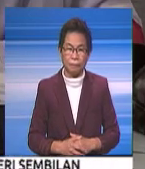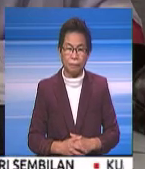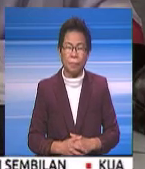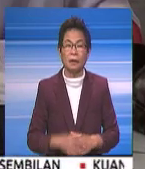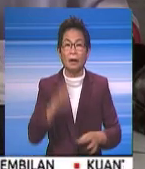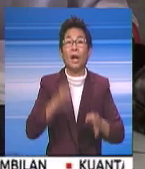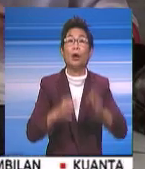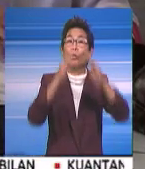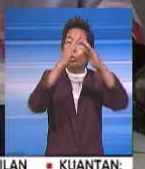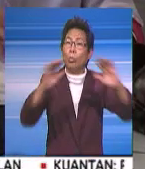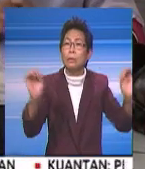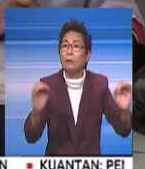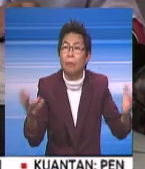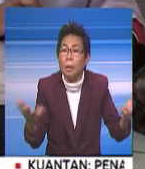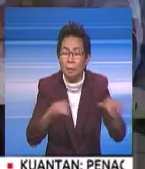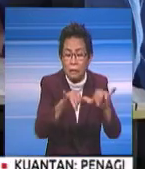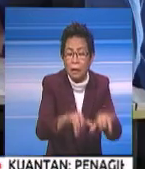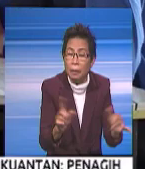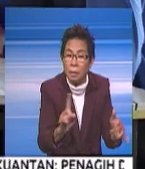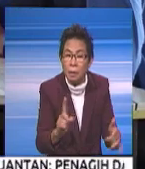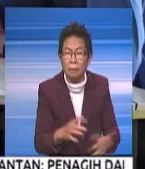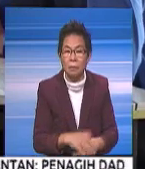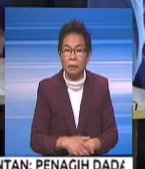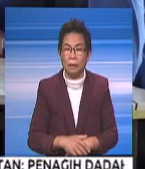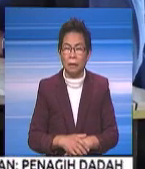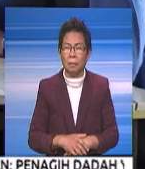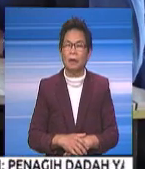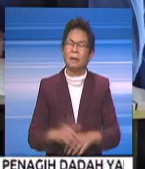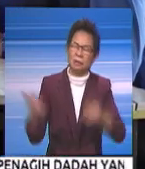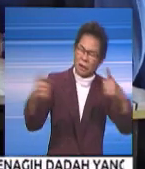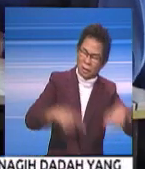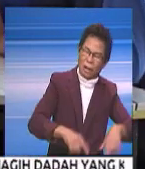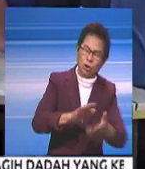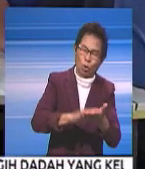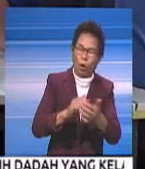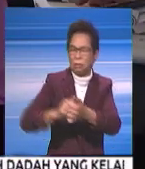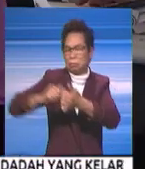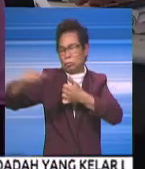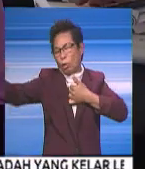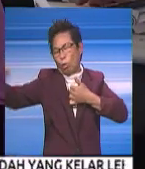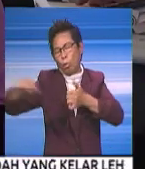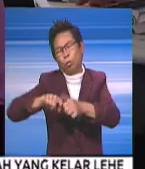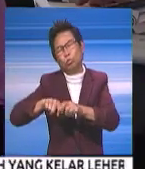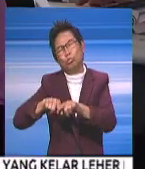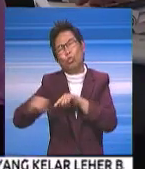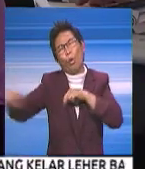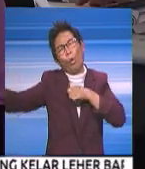tinggal? Apatah lagi kita fikir nak bantu belajar jauh sangatlah maksudnya benda utama.